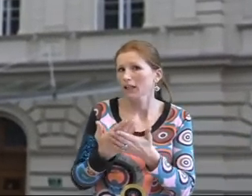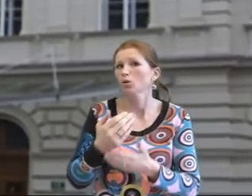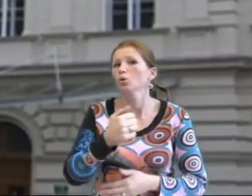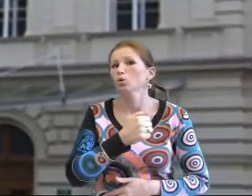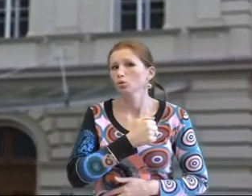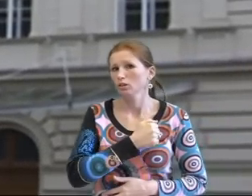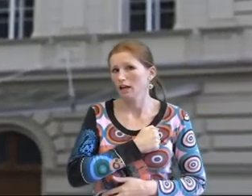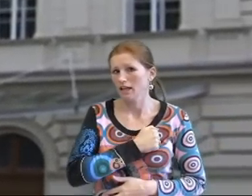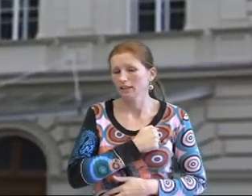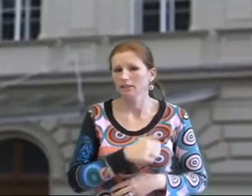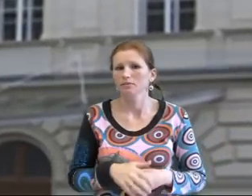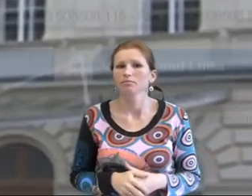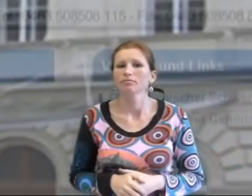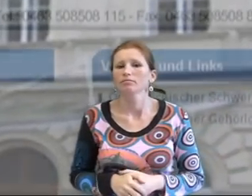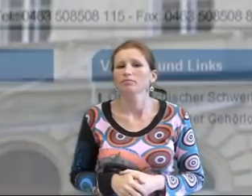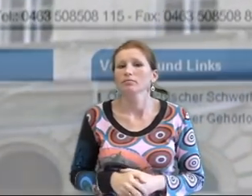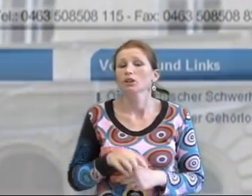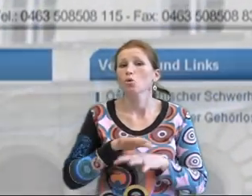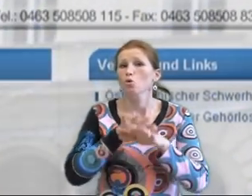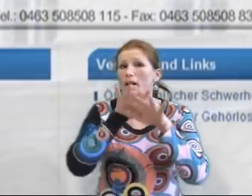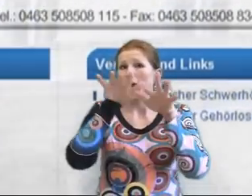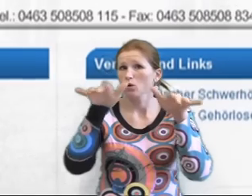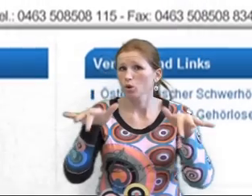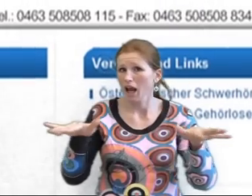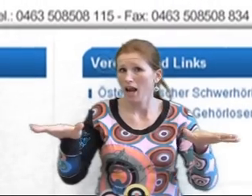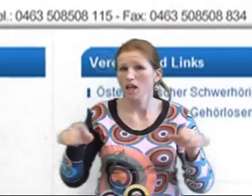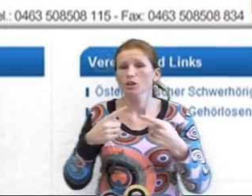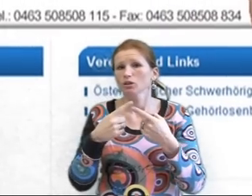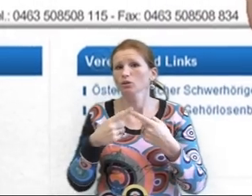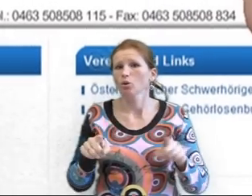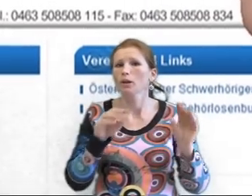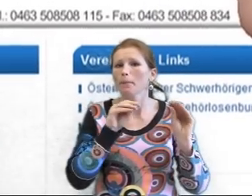Hörgeschädigtenbildung in Graz. Das überregionale